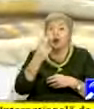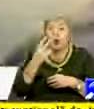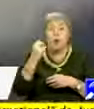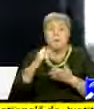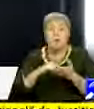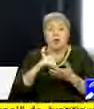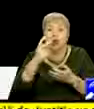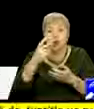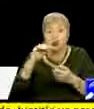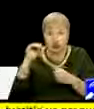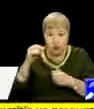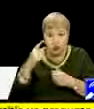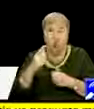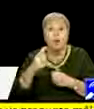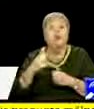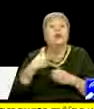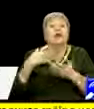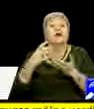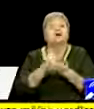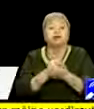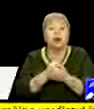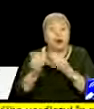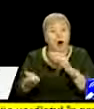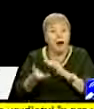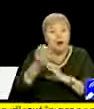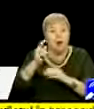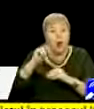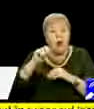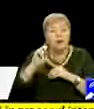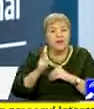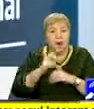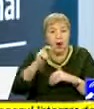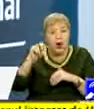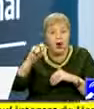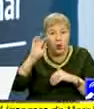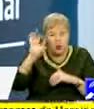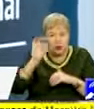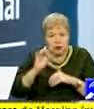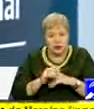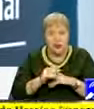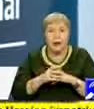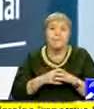câștigul salarial mediu net a crescut cu 8,9%, puțin mai mult decât inflația.